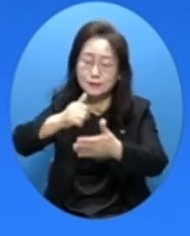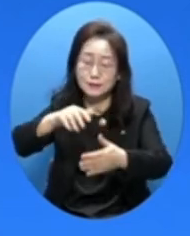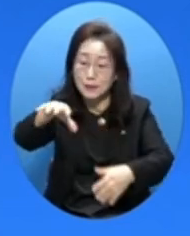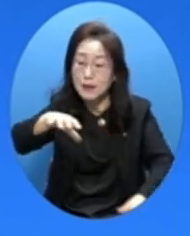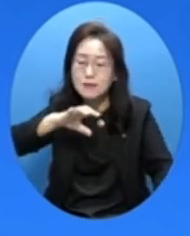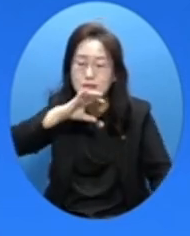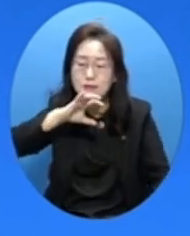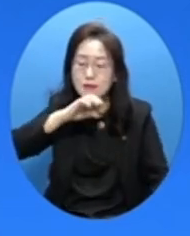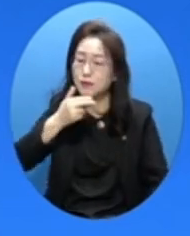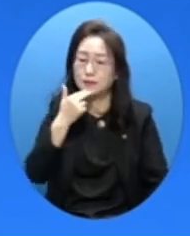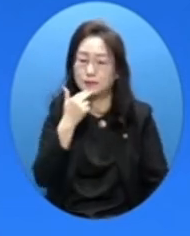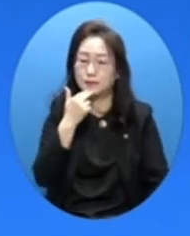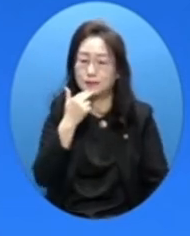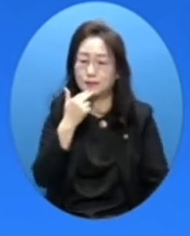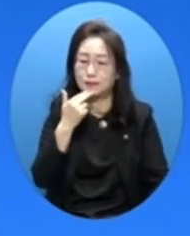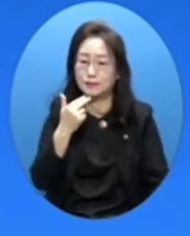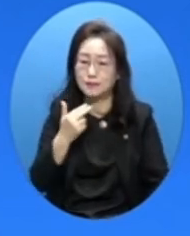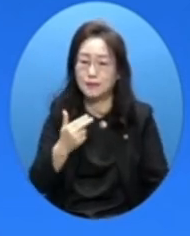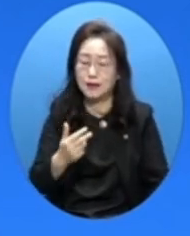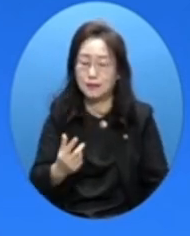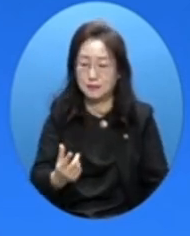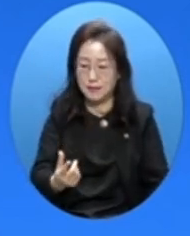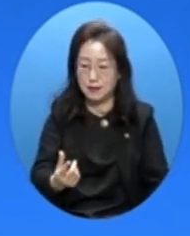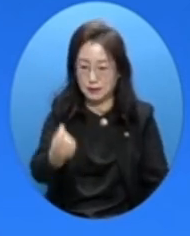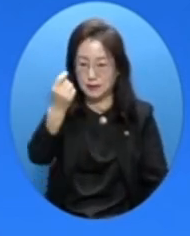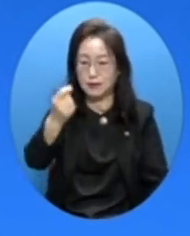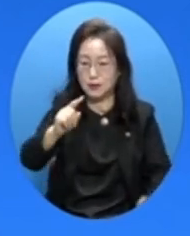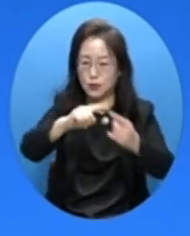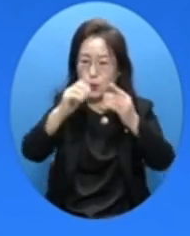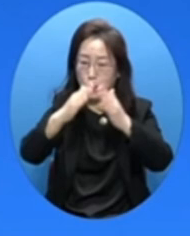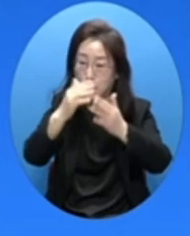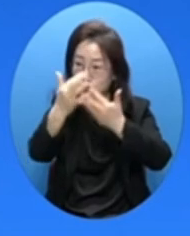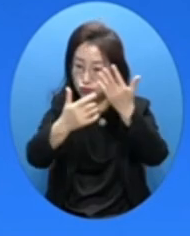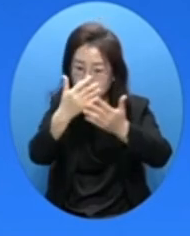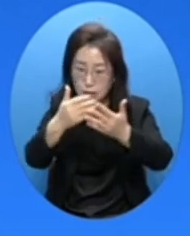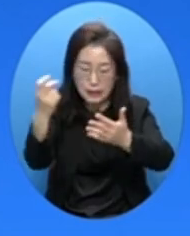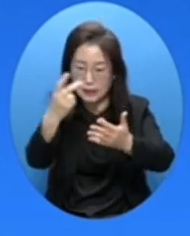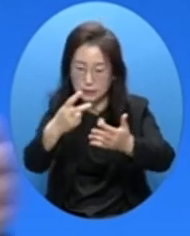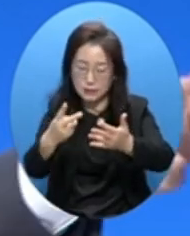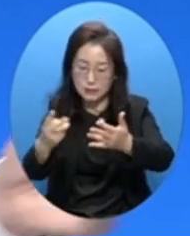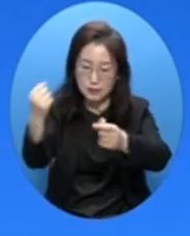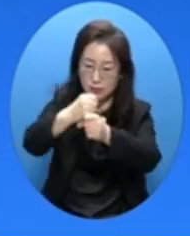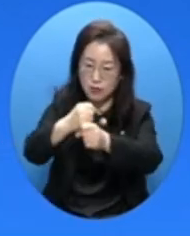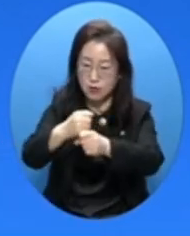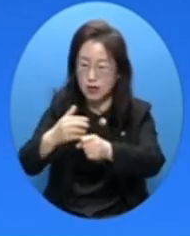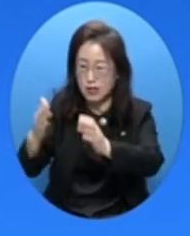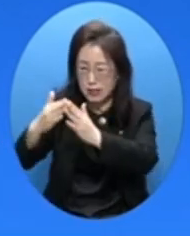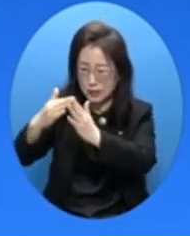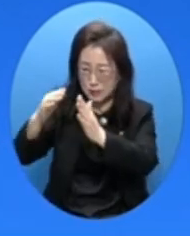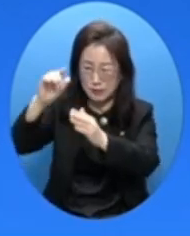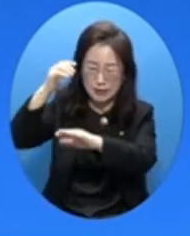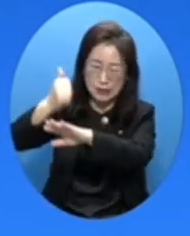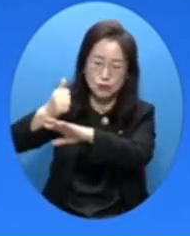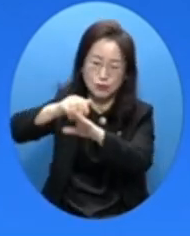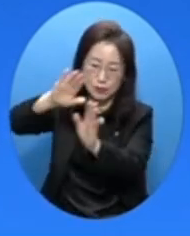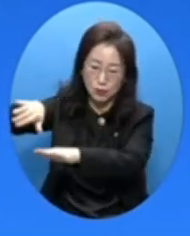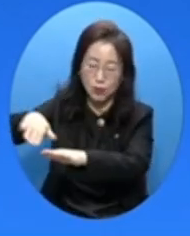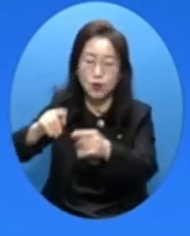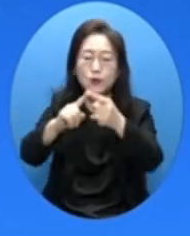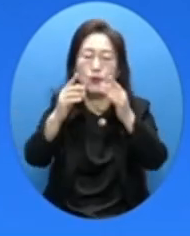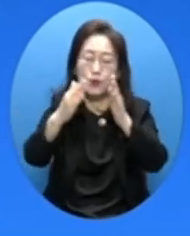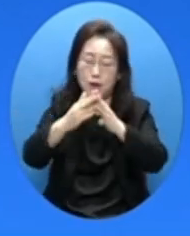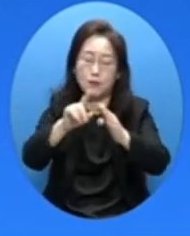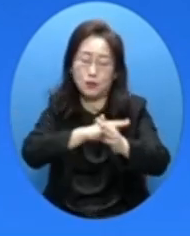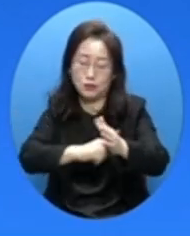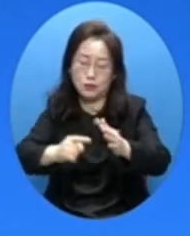아니하고 빨리 교회가 불탔으니 교회를 다시 지어야 된다, 자기 집보다는 교회를 먼저 생각하고 교회 재건을